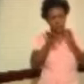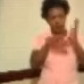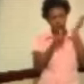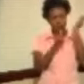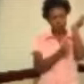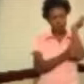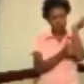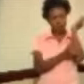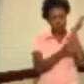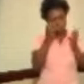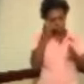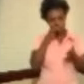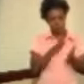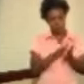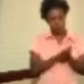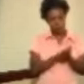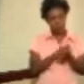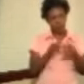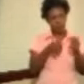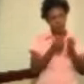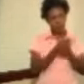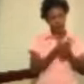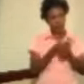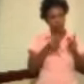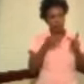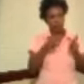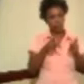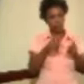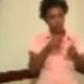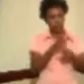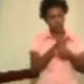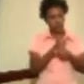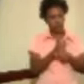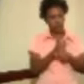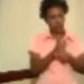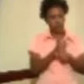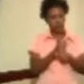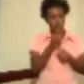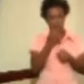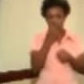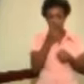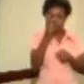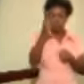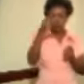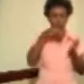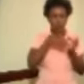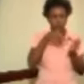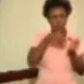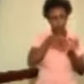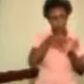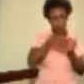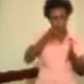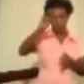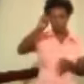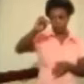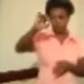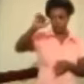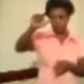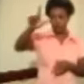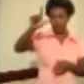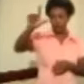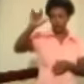Port-au-Prince, et il faudra déblayer. Déblayer, ça implique une dépense de près de 2 milliards de dollars. 2 milliards de dollars qui pourraient être